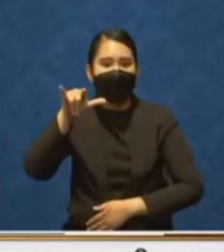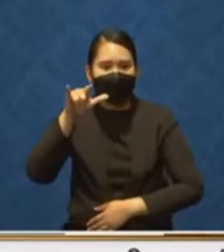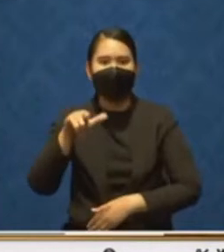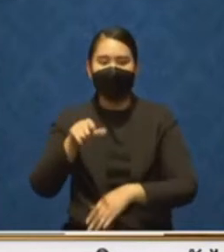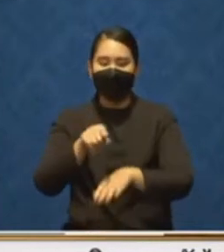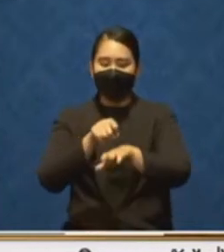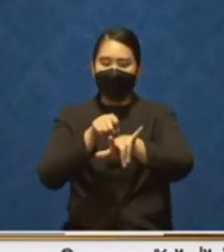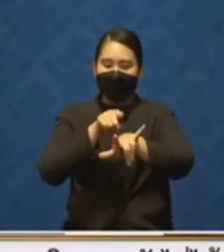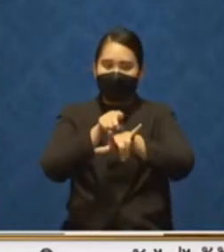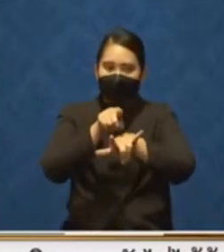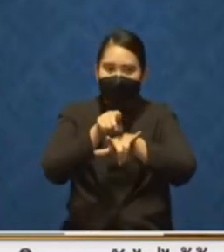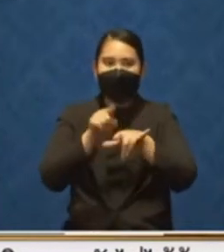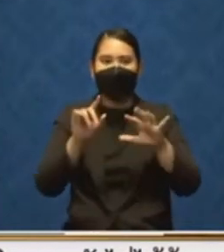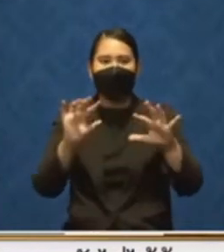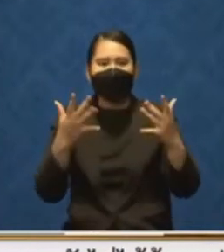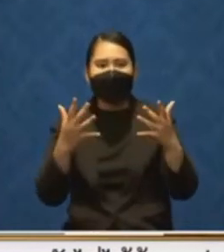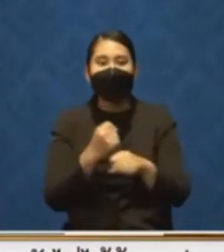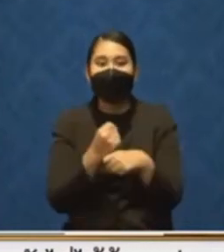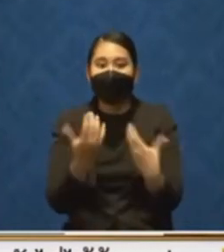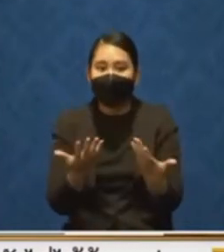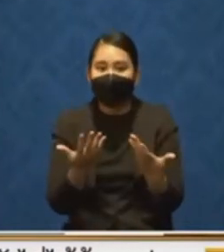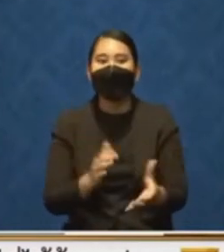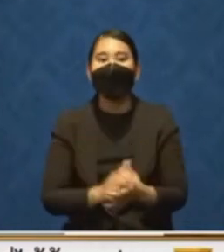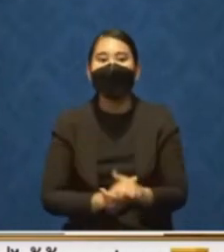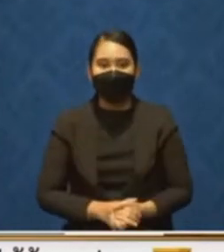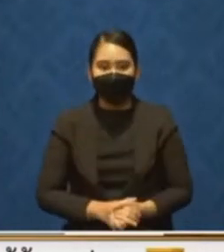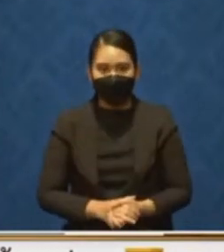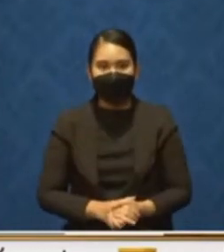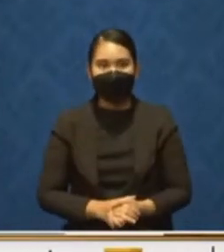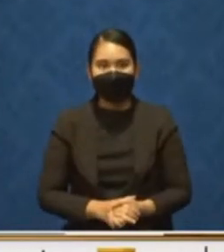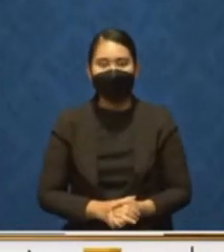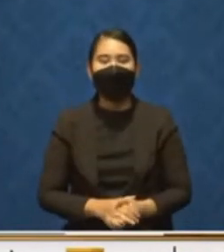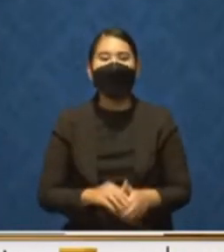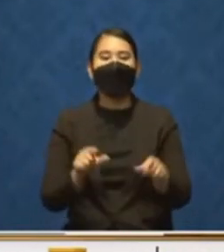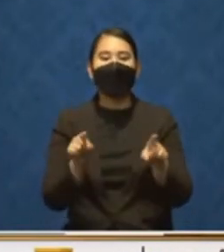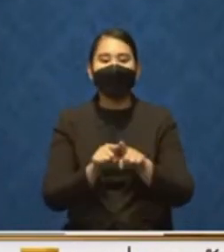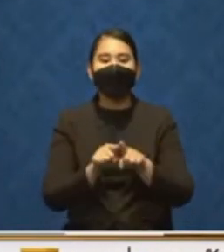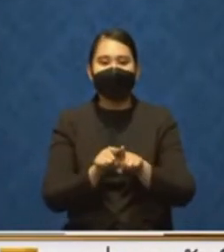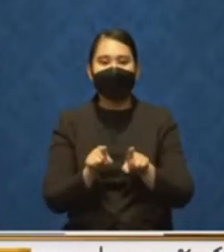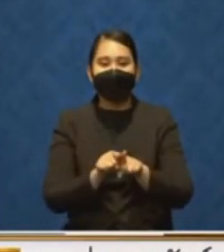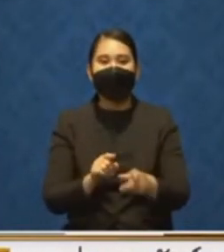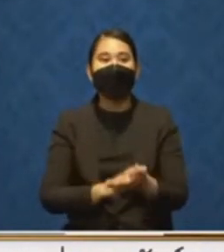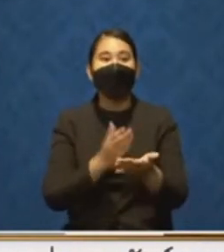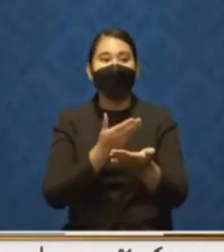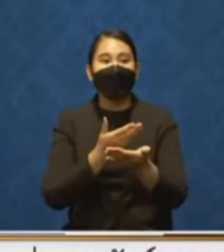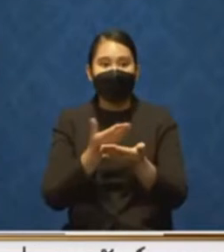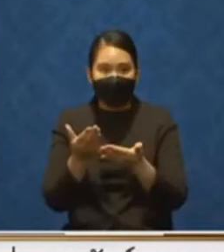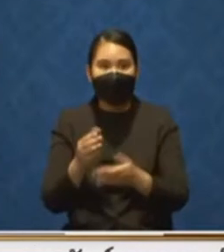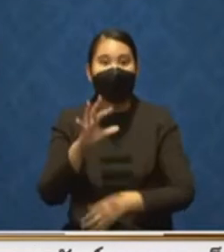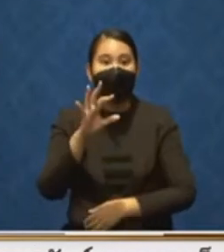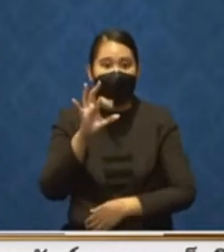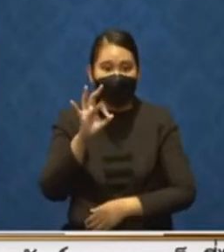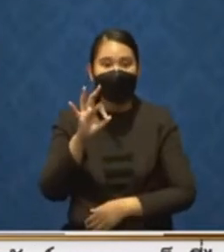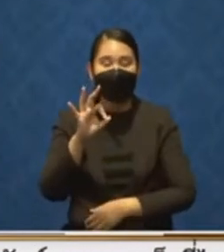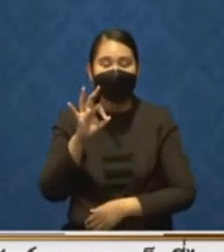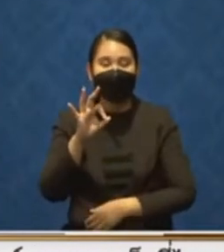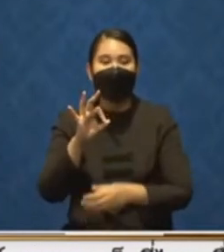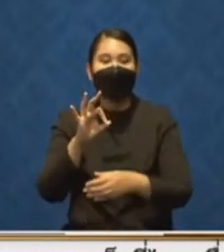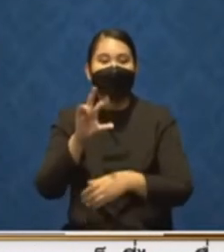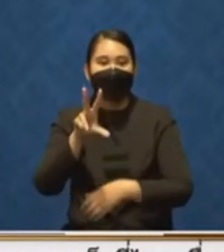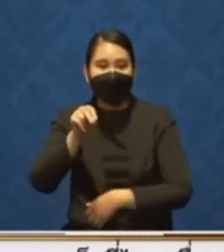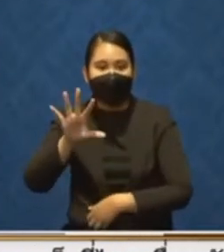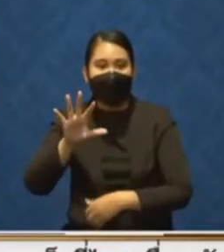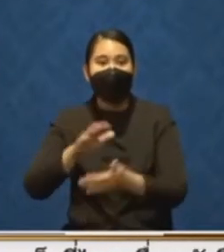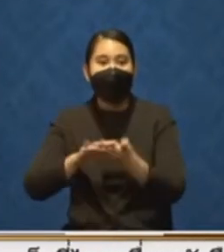อย่างไรจริงๆแล้วนะครับเป็นเป็นเน้นในกระทู้เดียวกันเท่านั้นเมื่อซึม 35มาอาวุธต่างๆก็สามารถใช้ใน